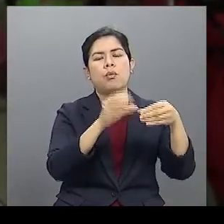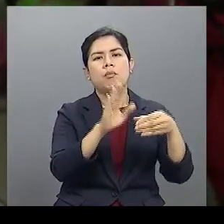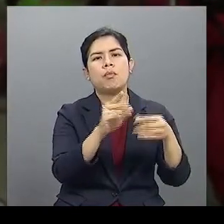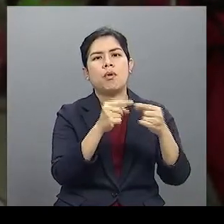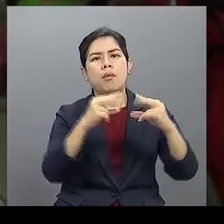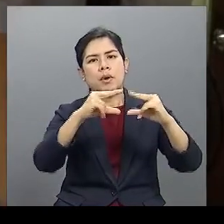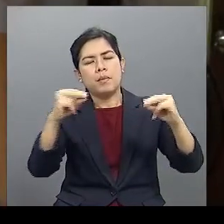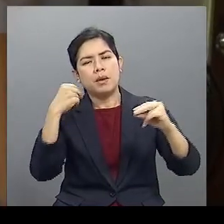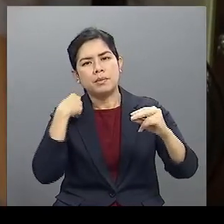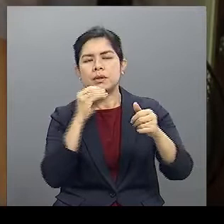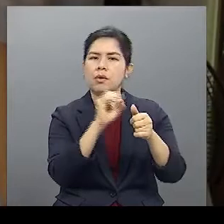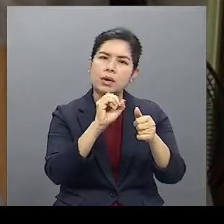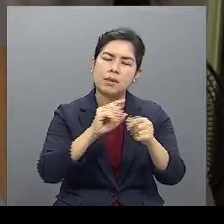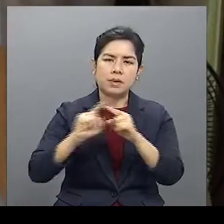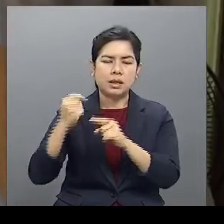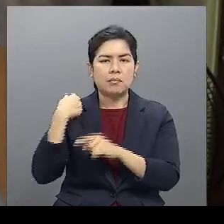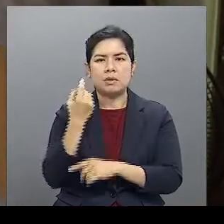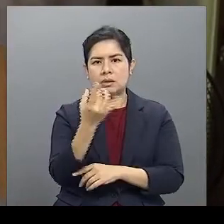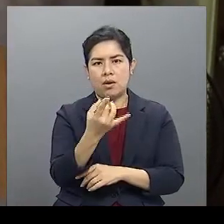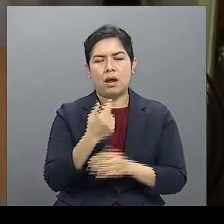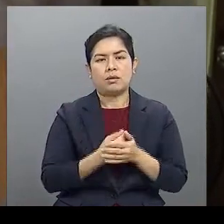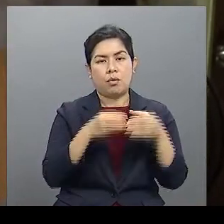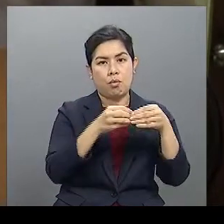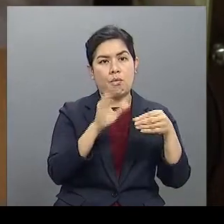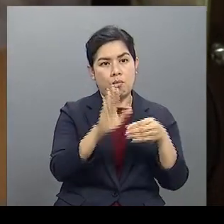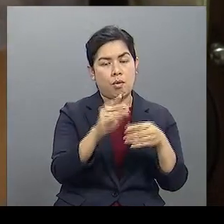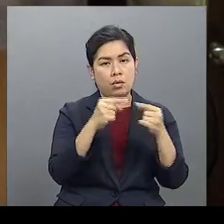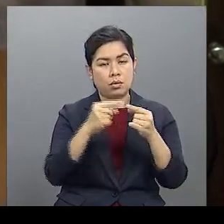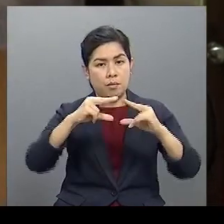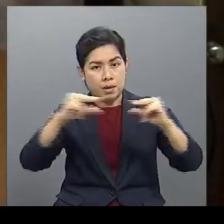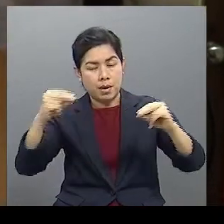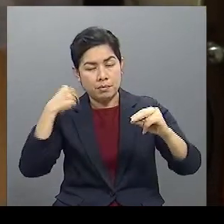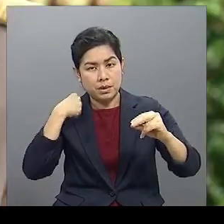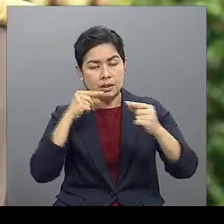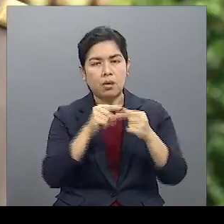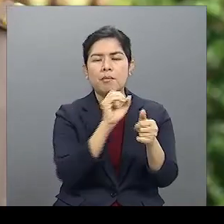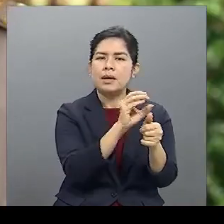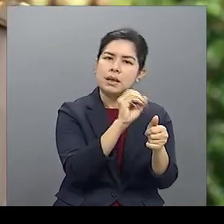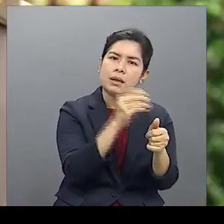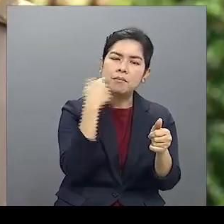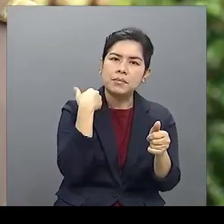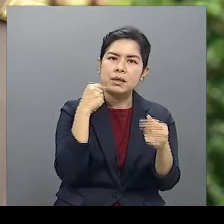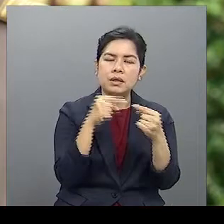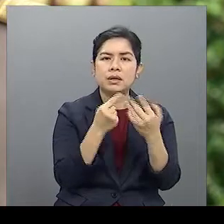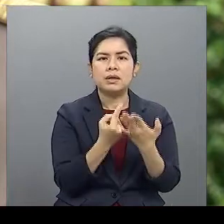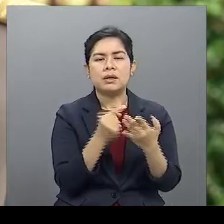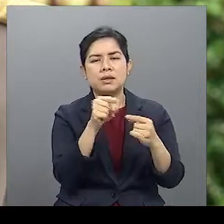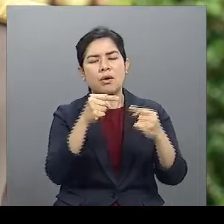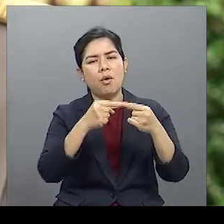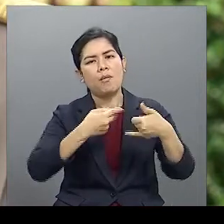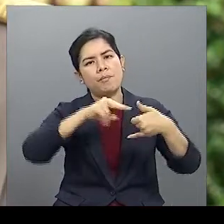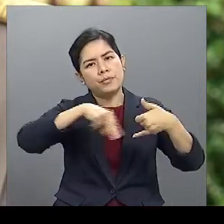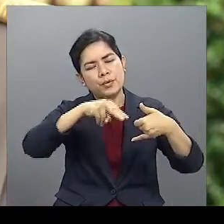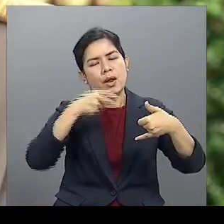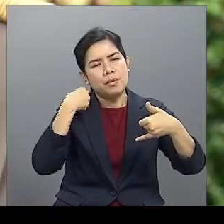นควันยังไงบ้างครับ ค่ะทีมพยาบาลก็จะไปเยี่ยมบ้านพร้อมก็ให้ความรู้ทั้งญาติด้วยค่ะโดยเฉพาะญาติเพราะเป็นคนดูแลเนาะก็ต้อง